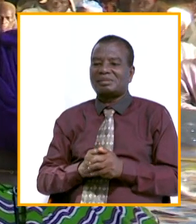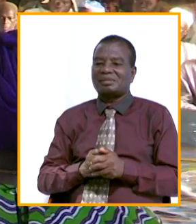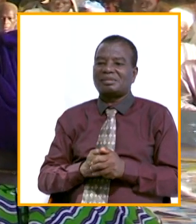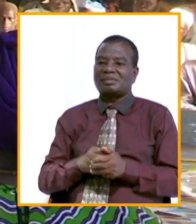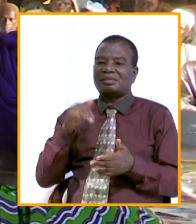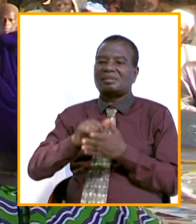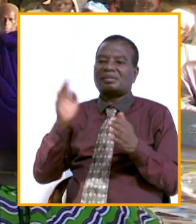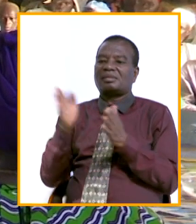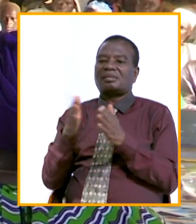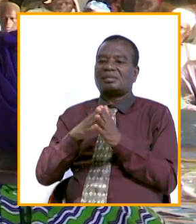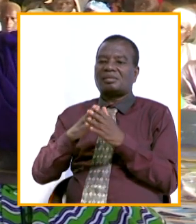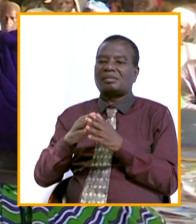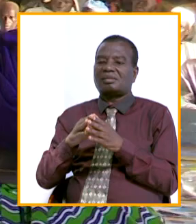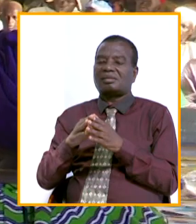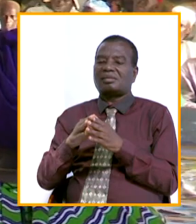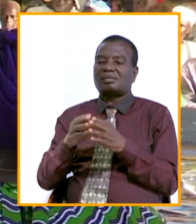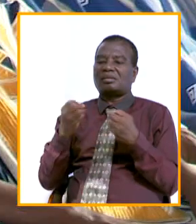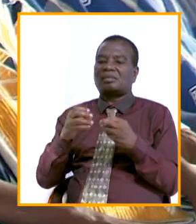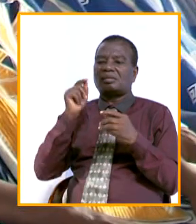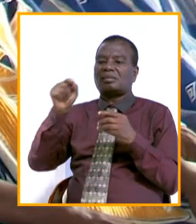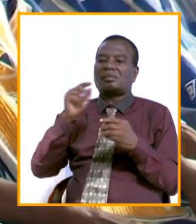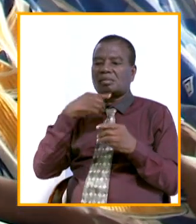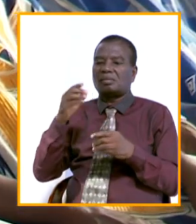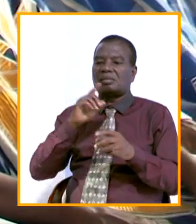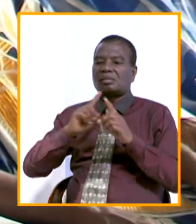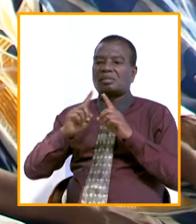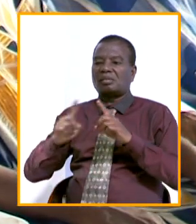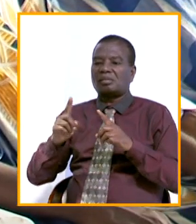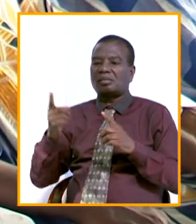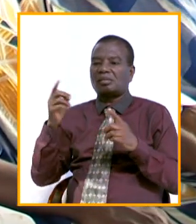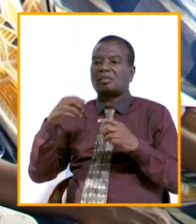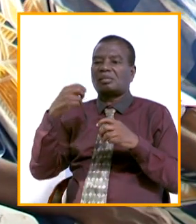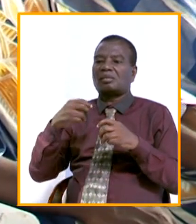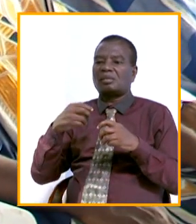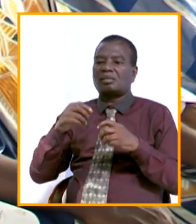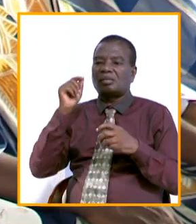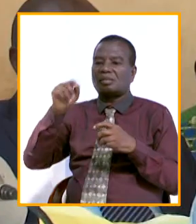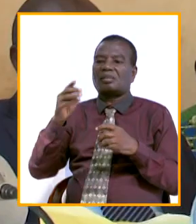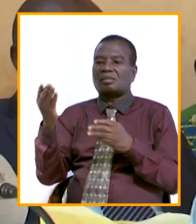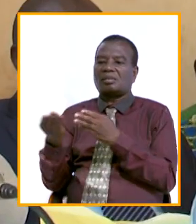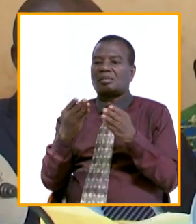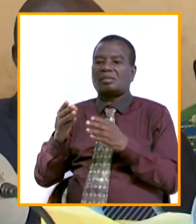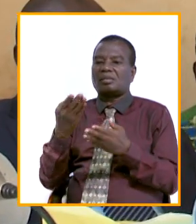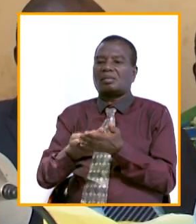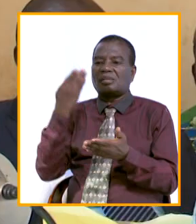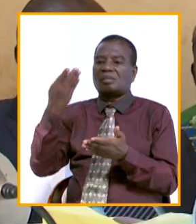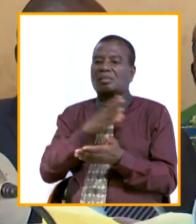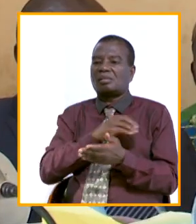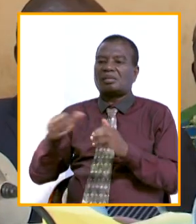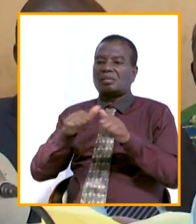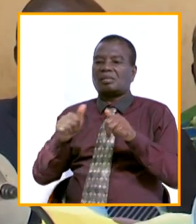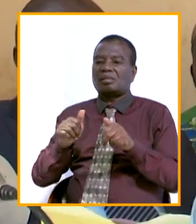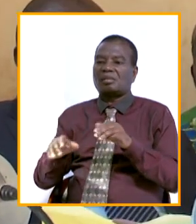À cette session ordinaire, plusieurs points ont été abordés, au nombre desquels le point du service financier et les